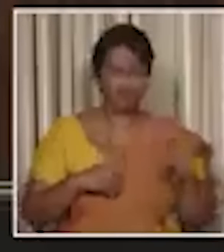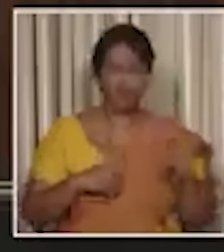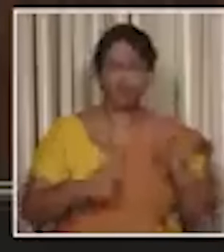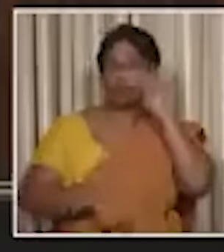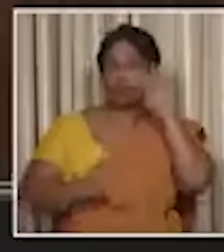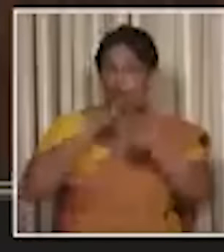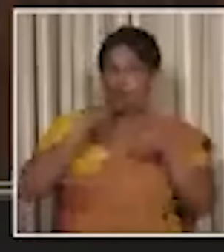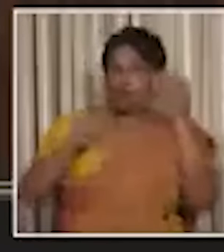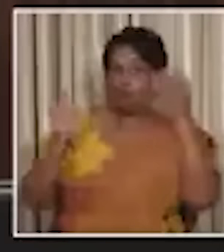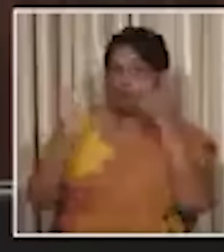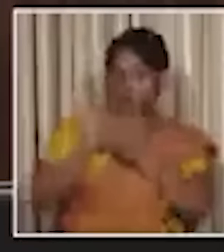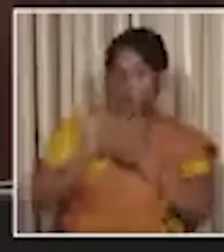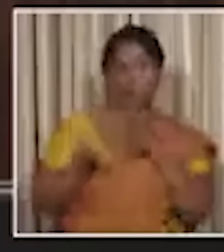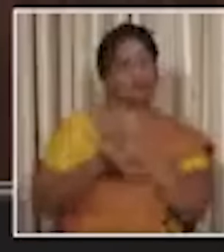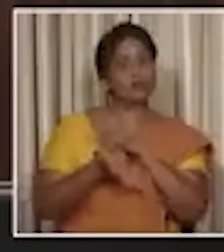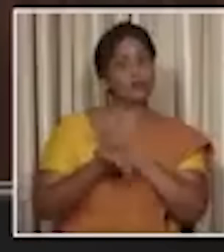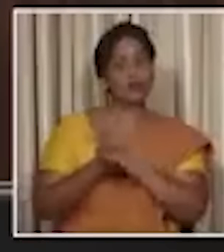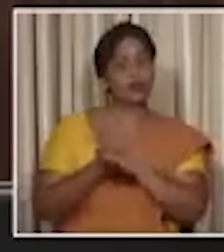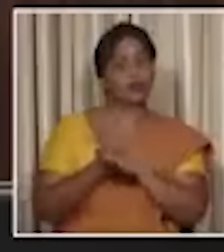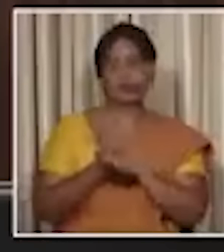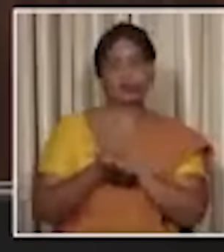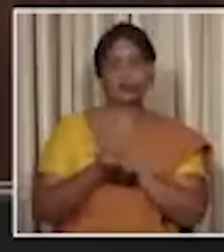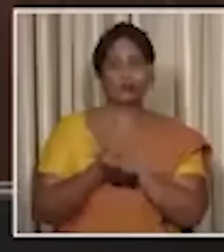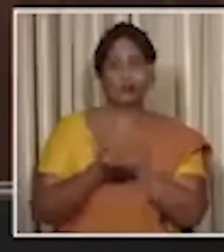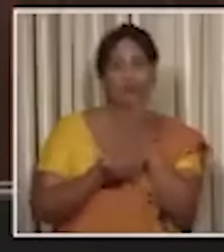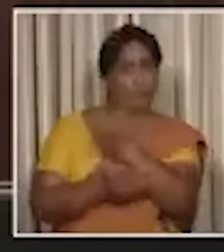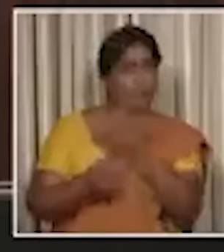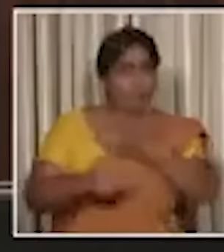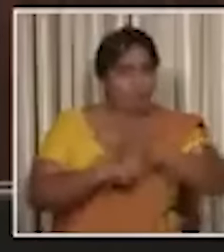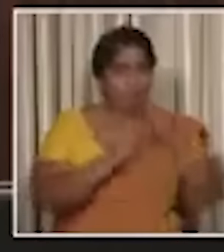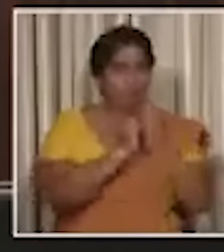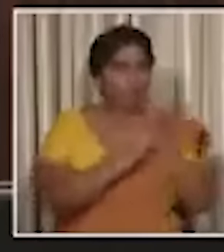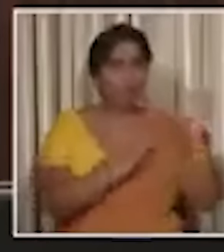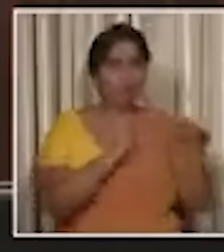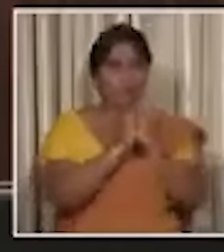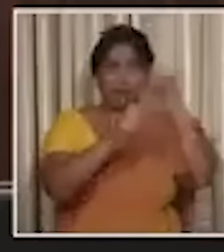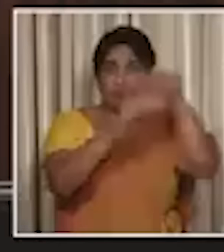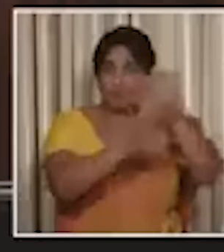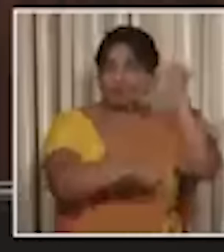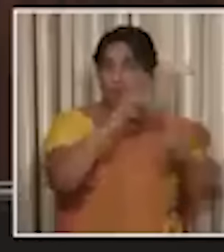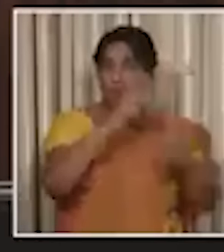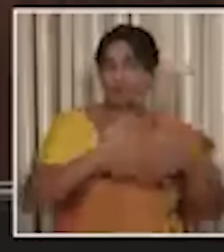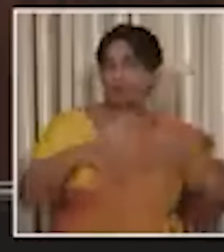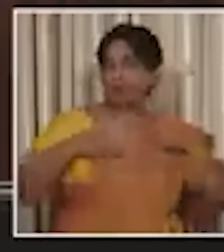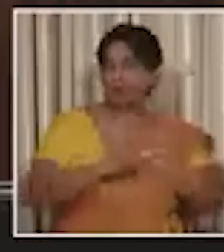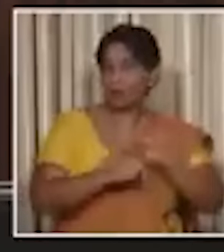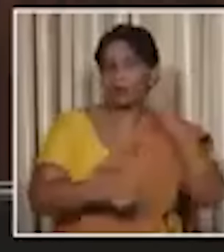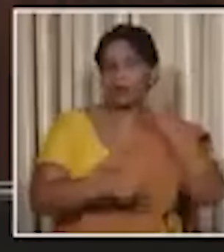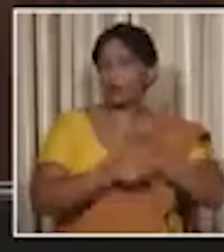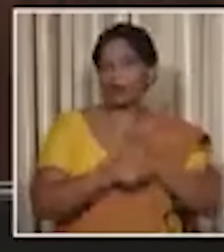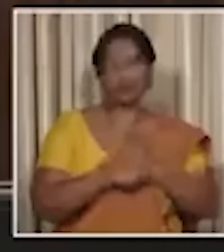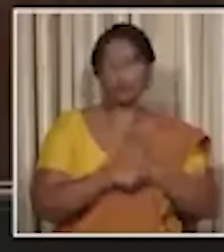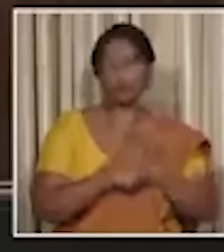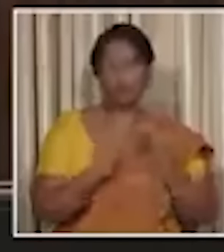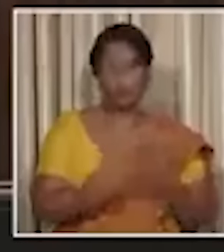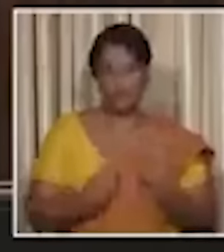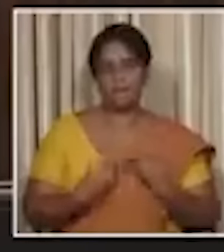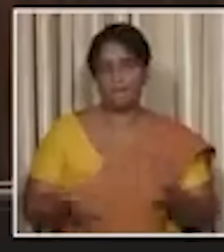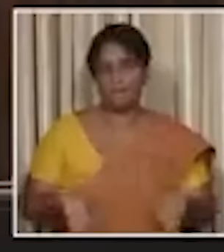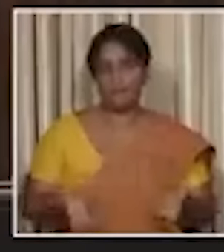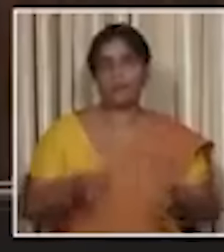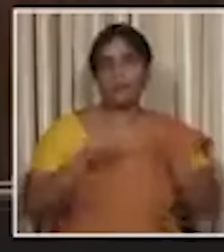ජනතාවට ජනතාව සතුටටපත් නොවන රාජ්‍ය සේවයක් සහ සේවයේ යෙදෙන අය තෘප්තිමත් නොවන රාජ්‍ය සේවයක් අපි සතුව තිබෙනවා.